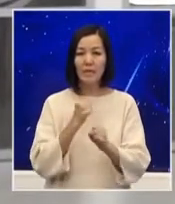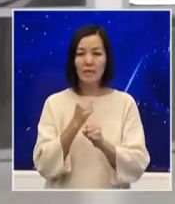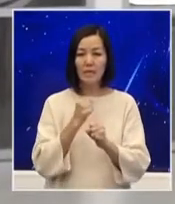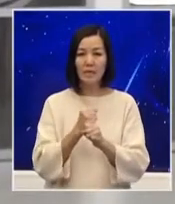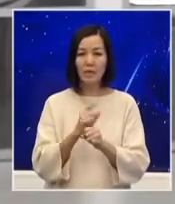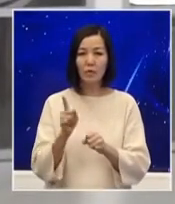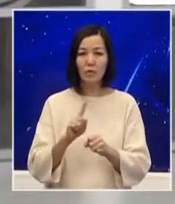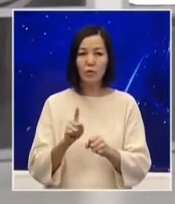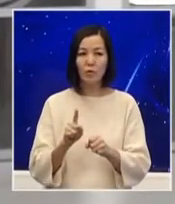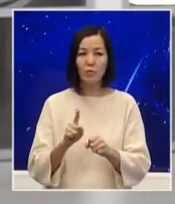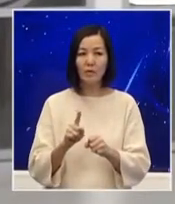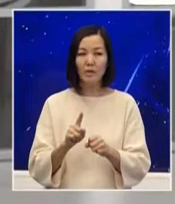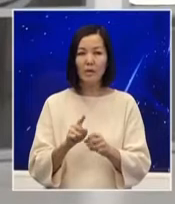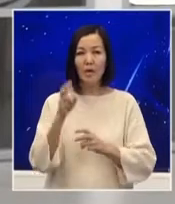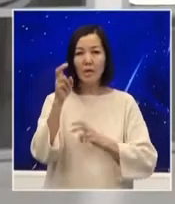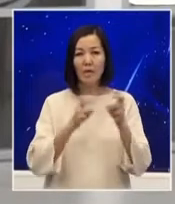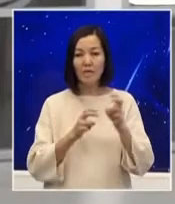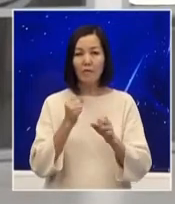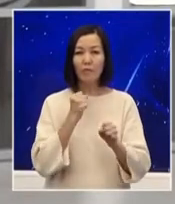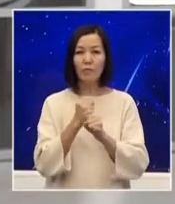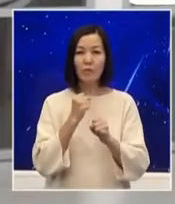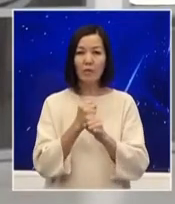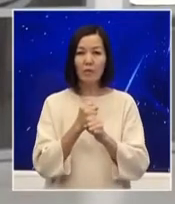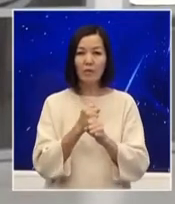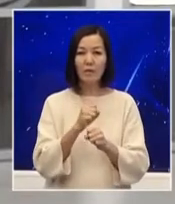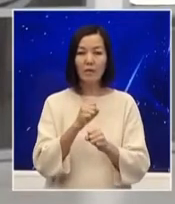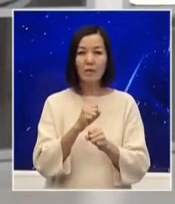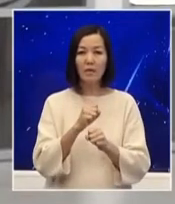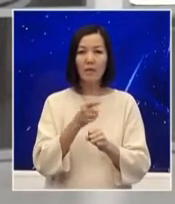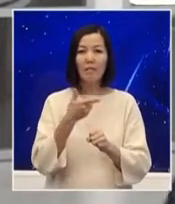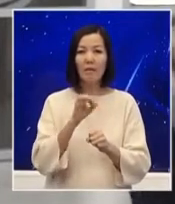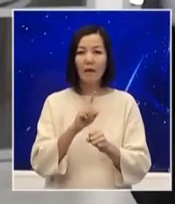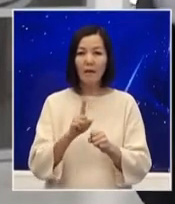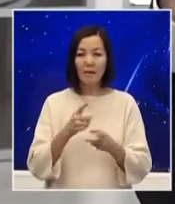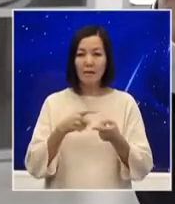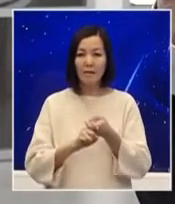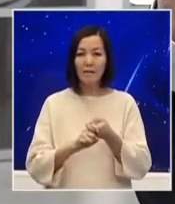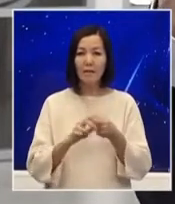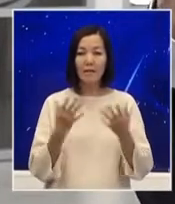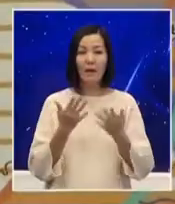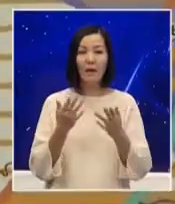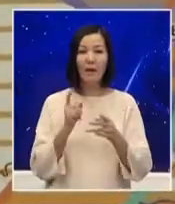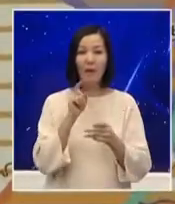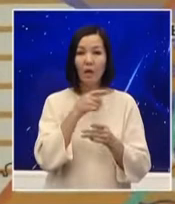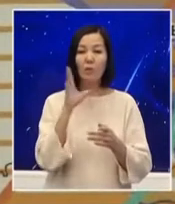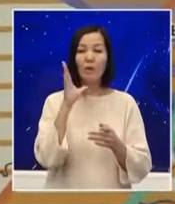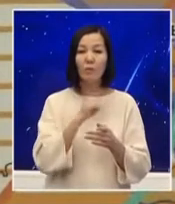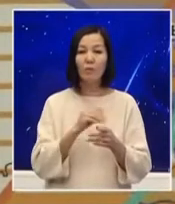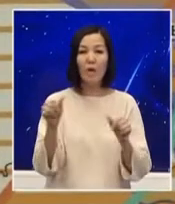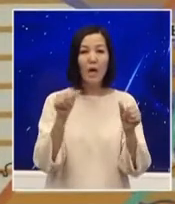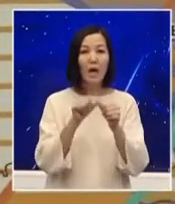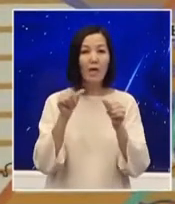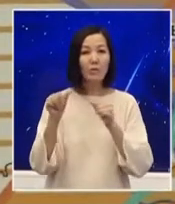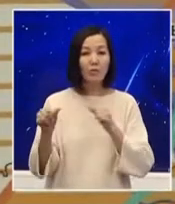чтобы раз завод будет работать уже не на мазуте, на газе, какая экономия идет. Особую сложность